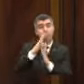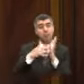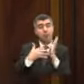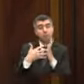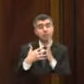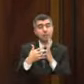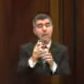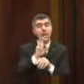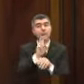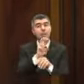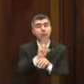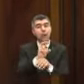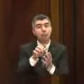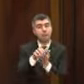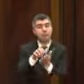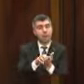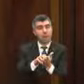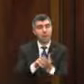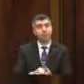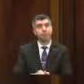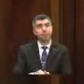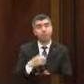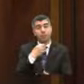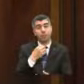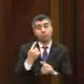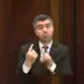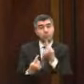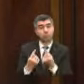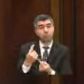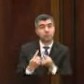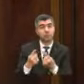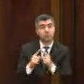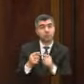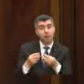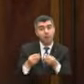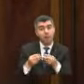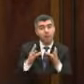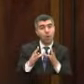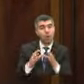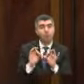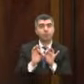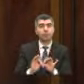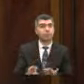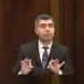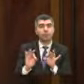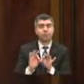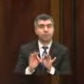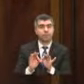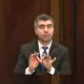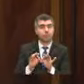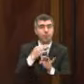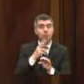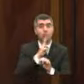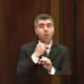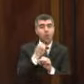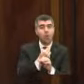الكام زيانة، ولكن جزء من المحصول ما قديناش نبيعوه، بمعنى الحكومة ما قيماش بدورها في